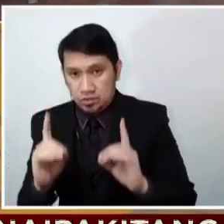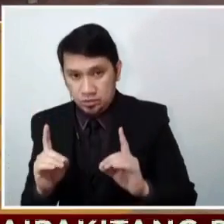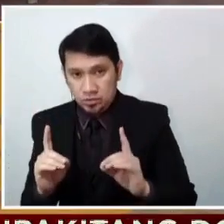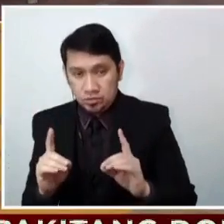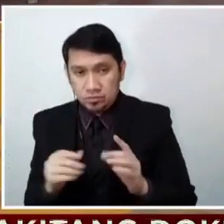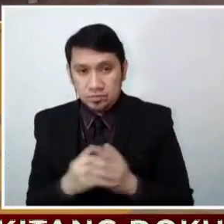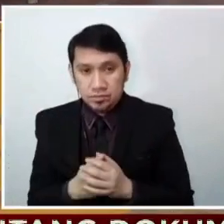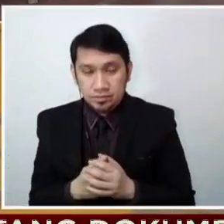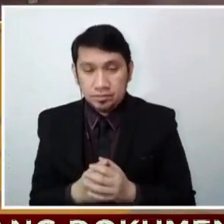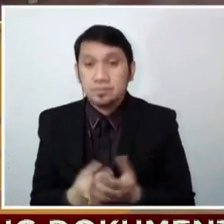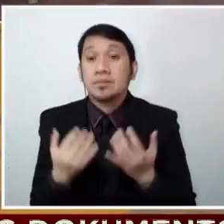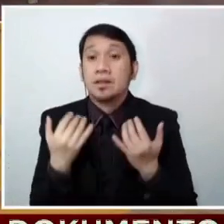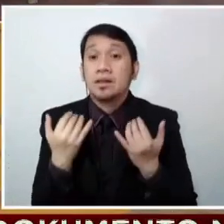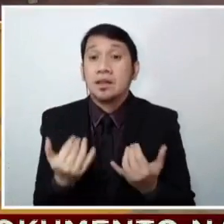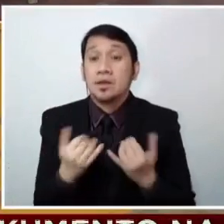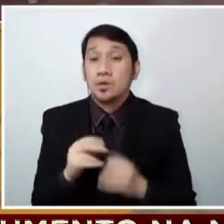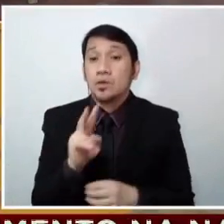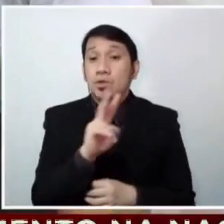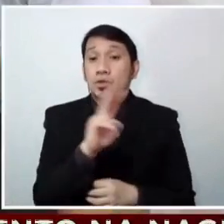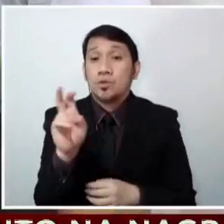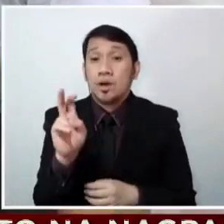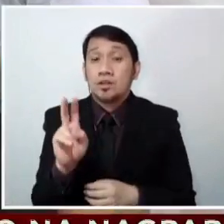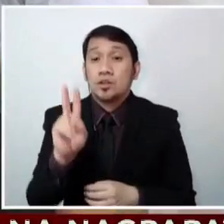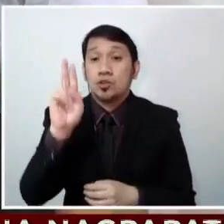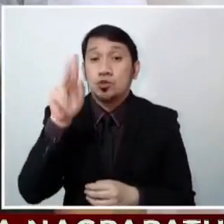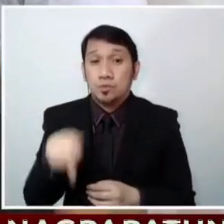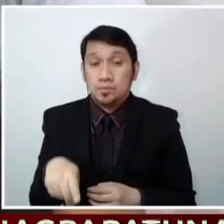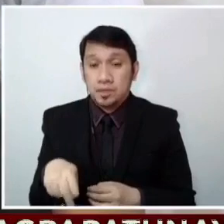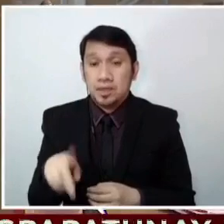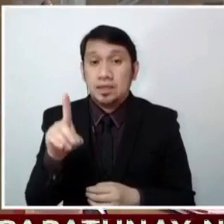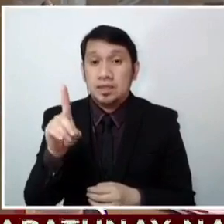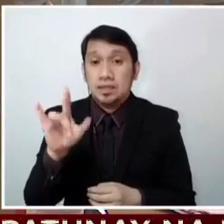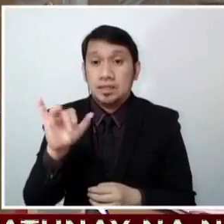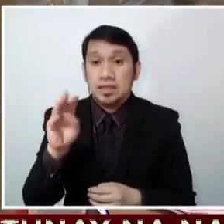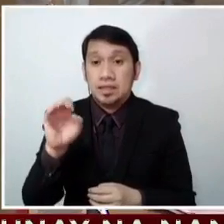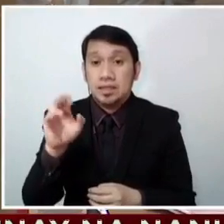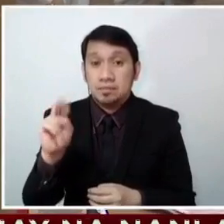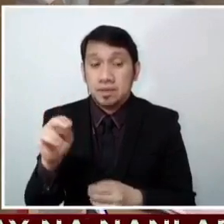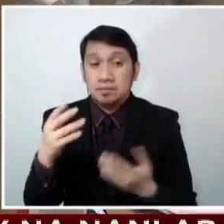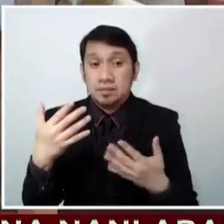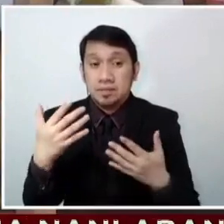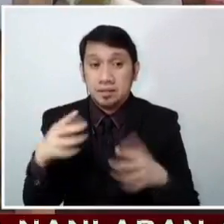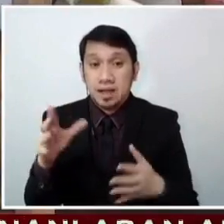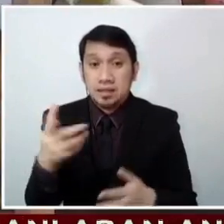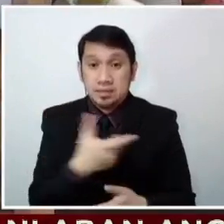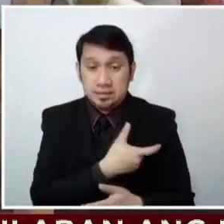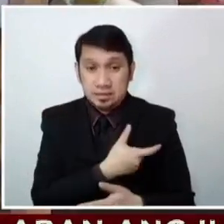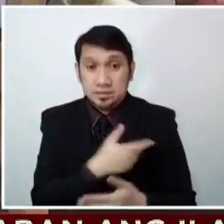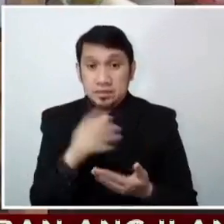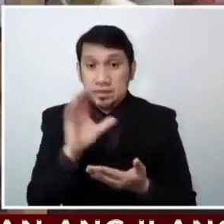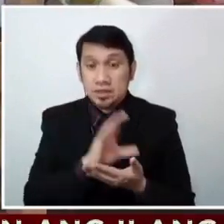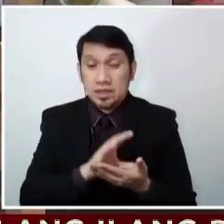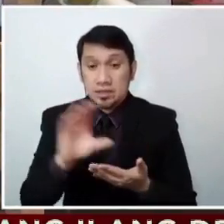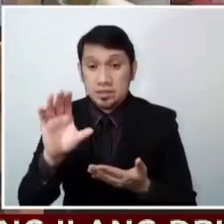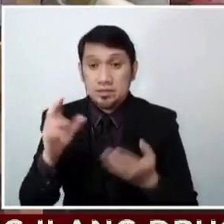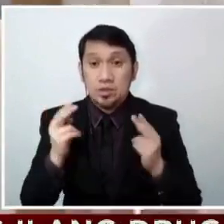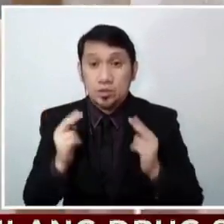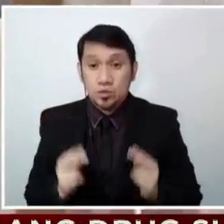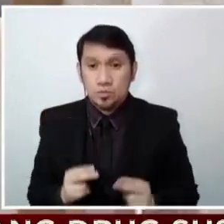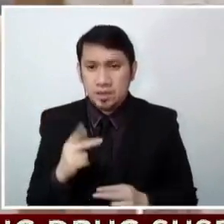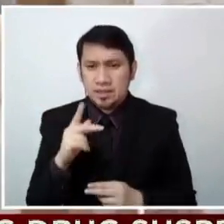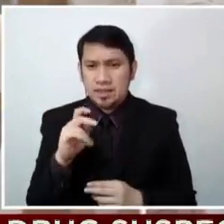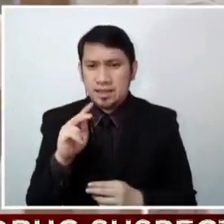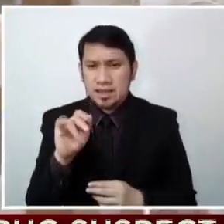non-negotiable. Mahigit 200 UP Diliman students din na nakatanggap ng vaccines ngayong araw sa College of Human Kinetics Gym